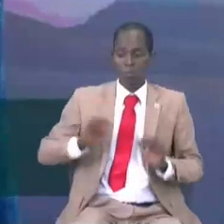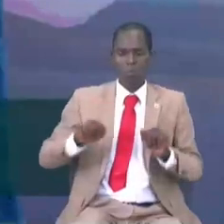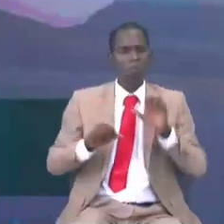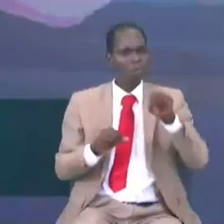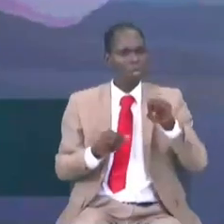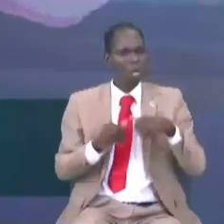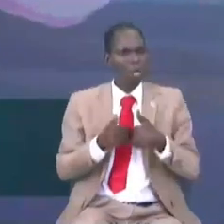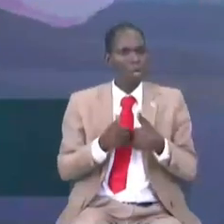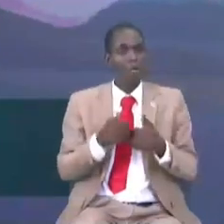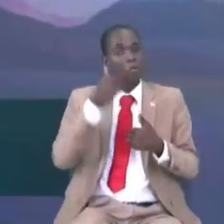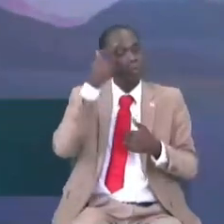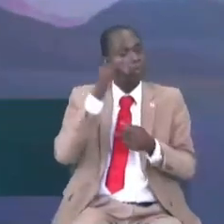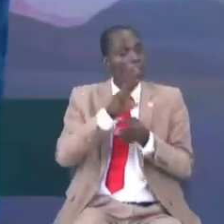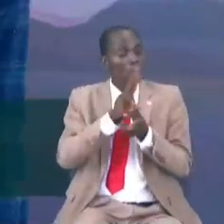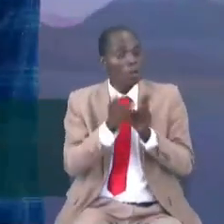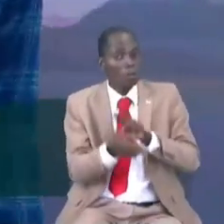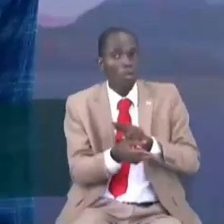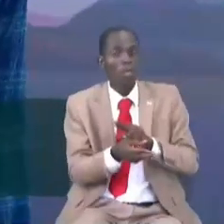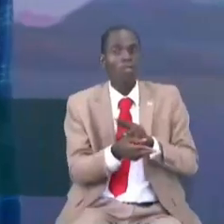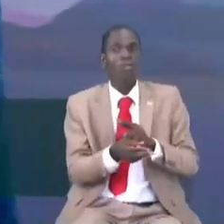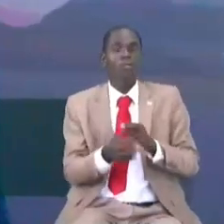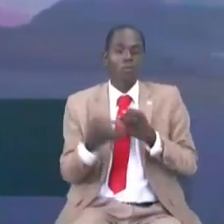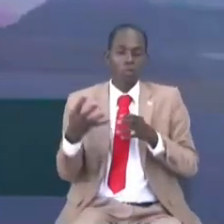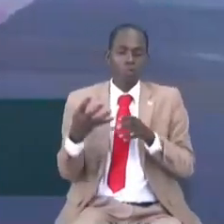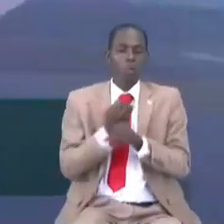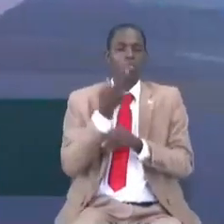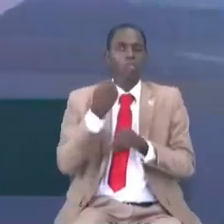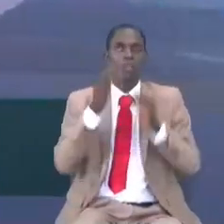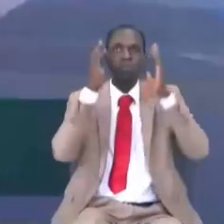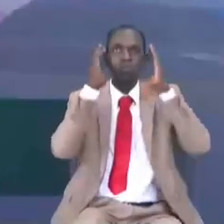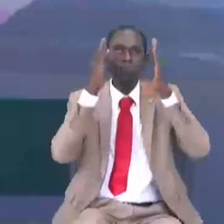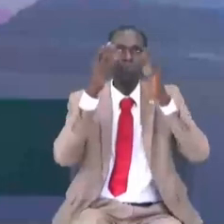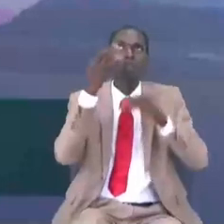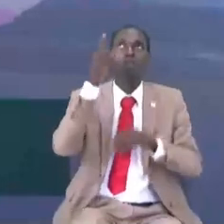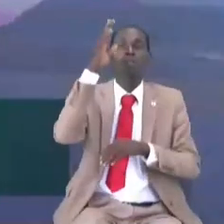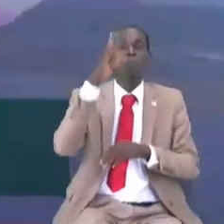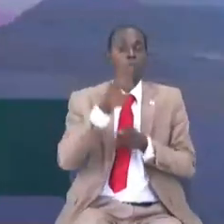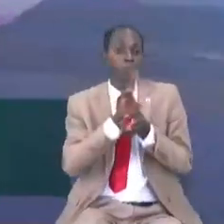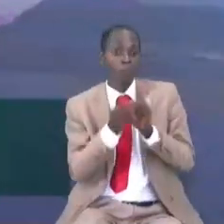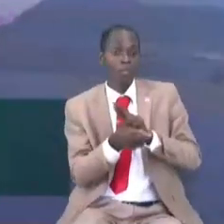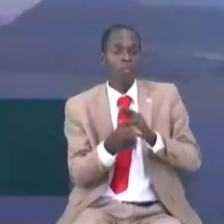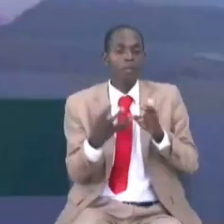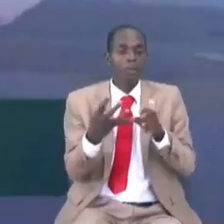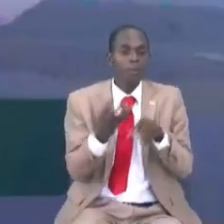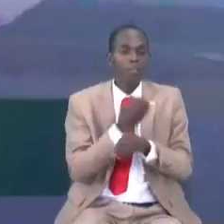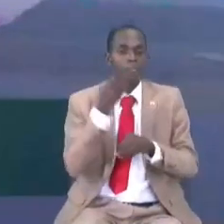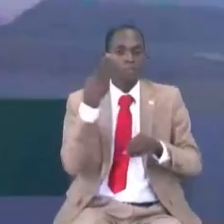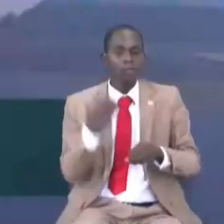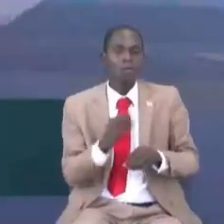attire l'attention de Dieu. La repentance attire la faveur de Dieu. La